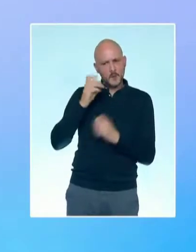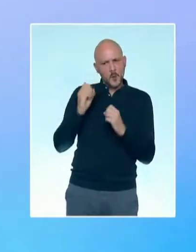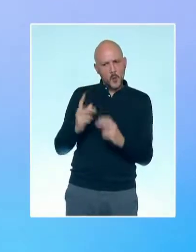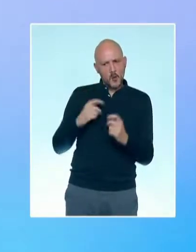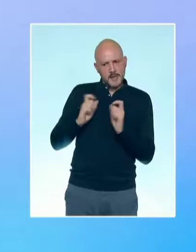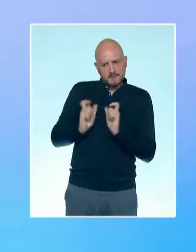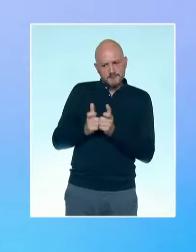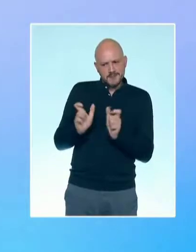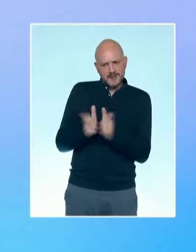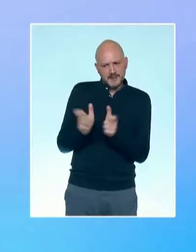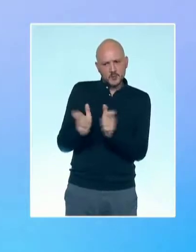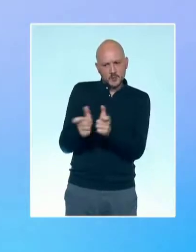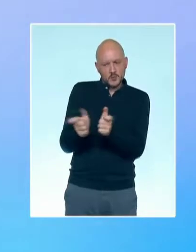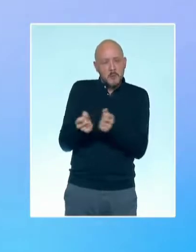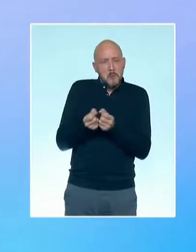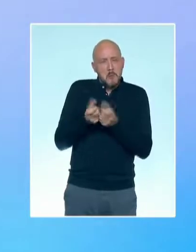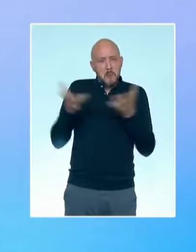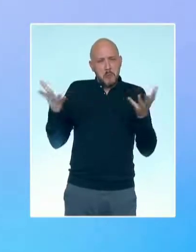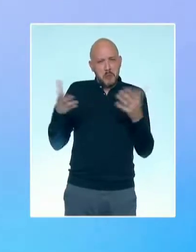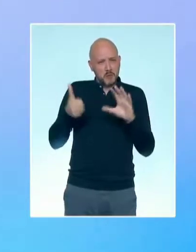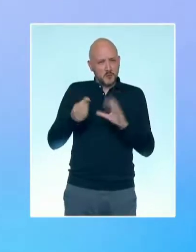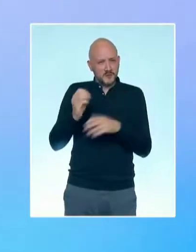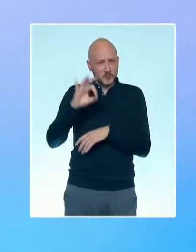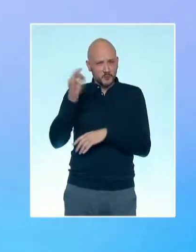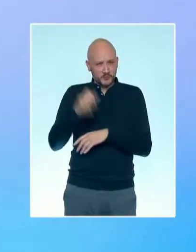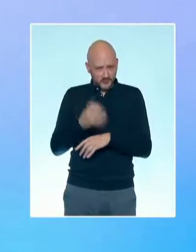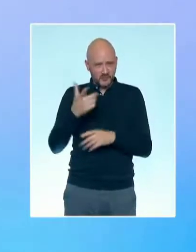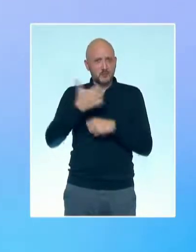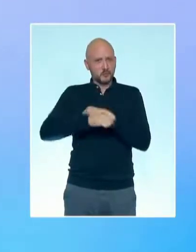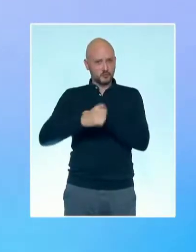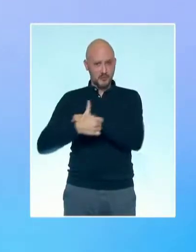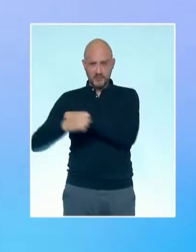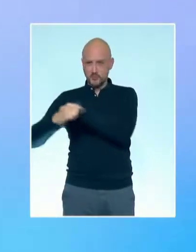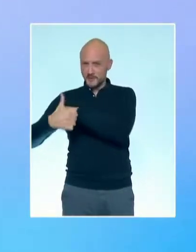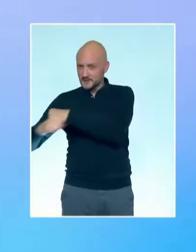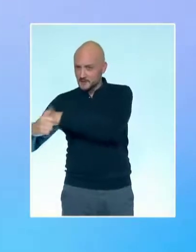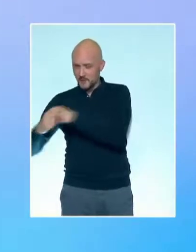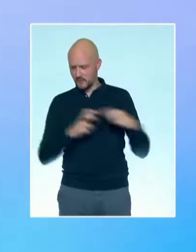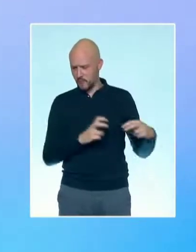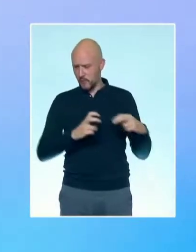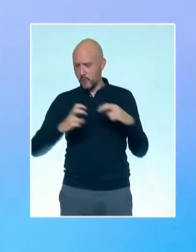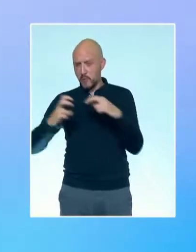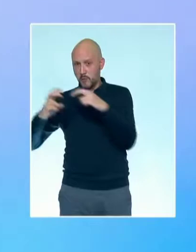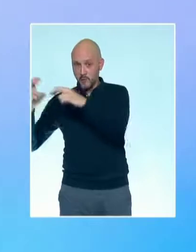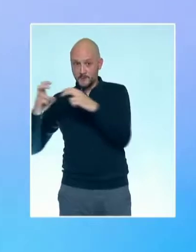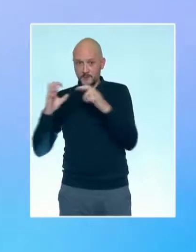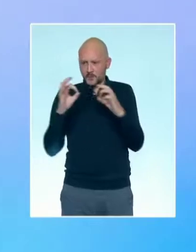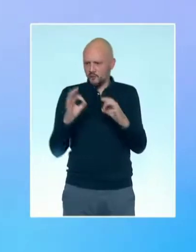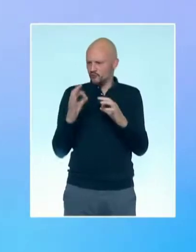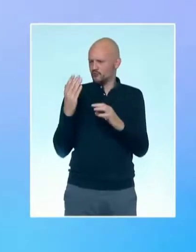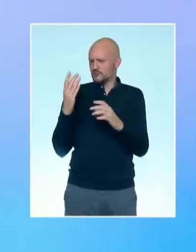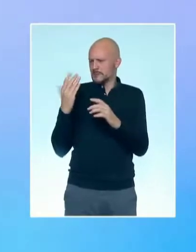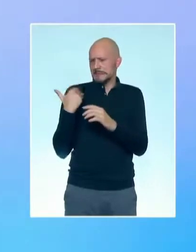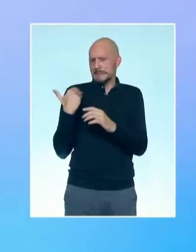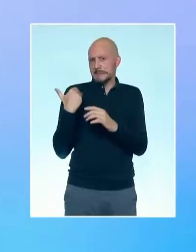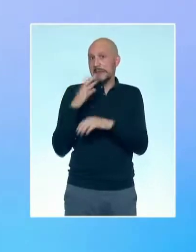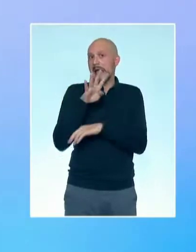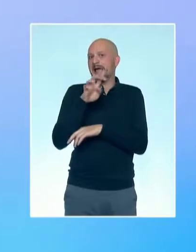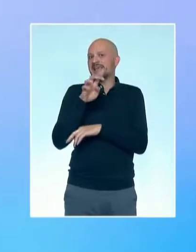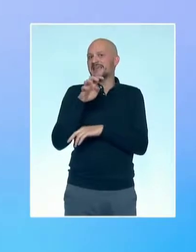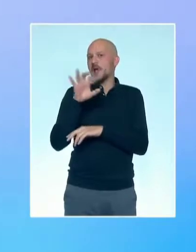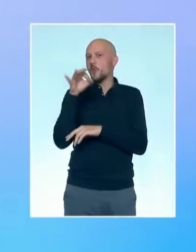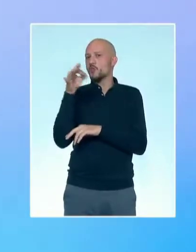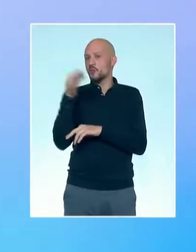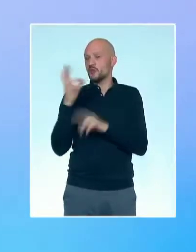diagnostics augmentait de 60% par semaine. Désormais, depuis quelques jours, l'augmentation est de l'ordre de 40% environ par semaine, ce qui